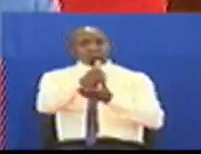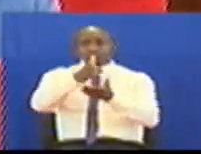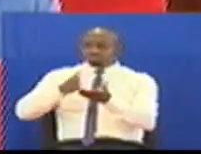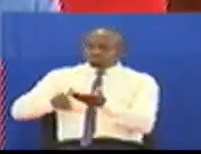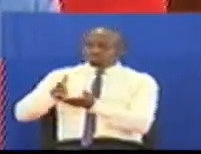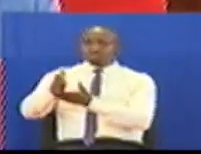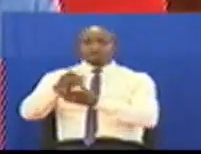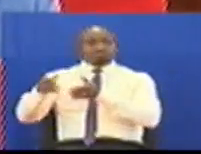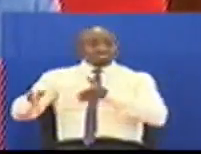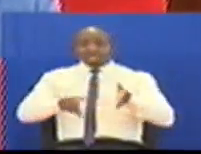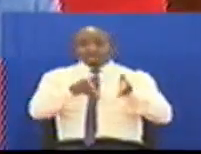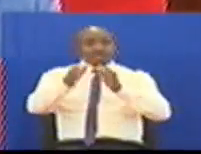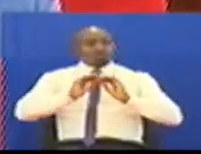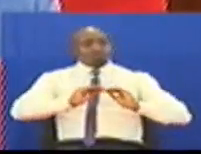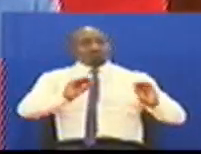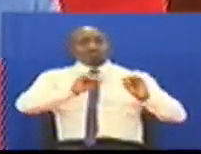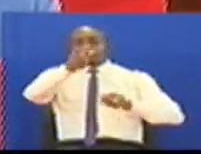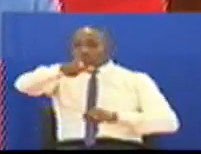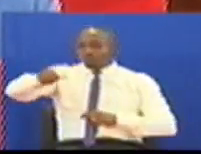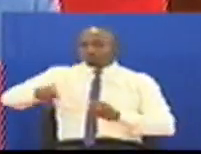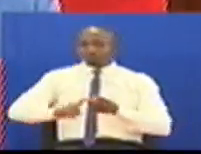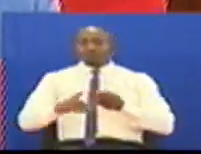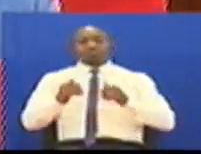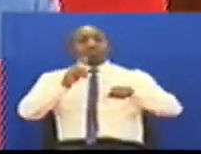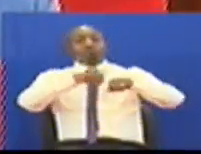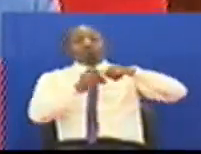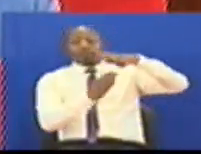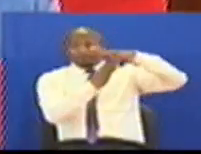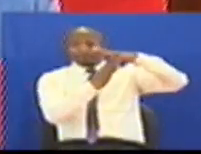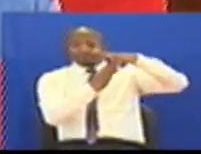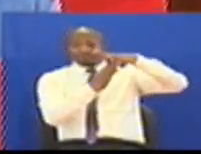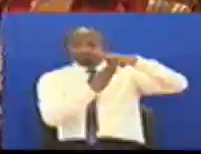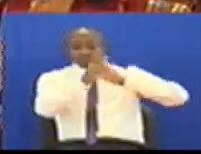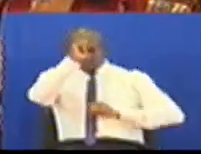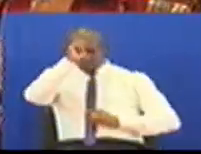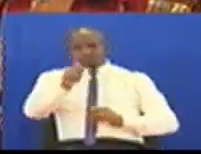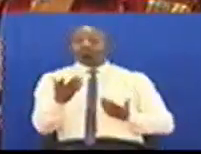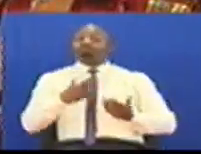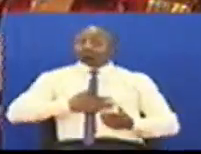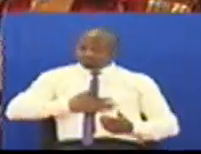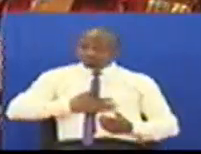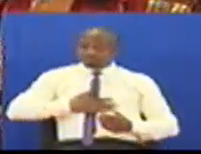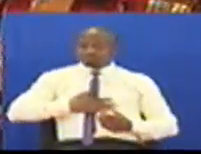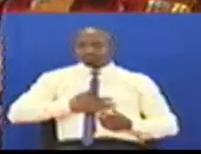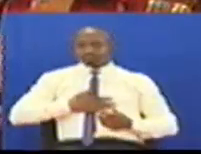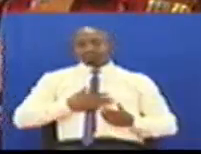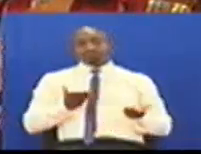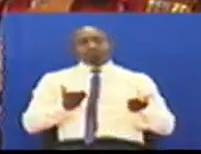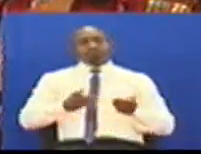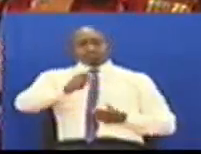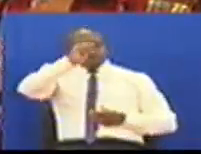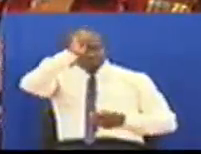kuweza kuambia watu. Kingine mheshimiwa spika, muda umeisha mheshimiwa. Naunga mkono. Asante sana.